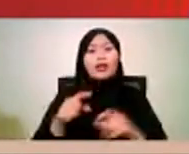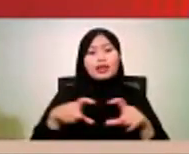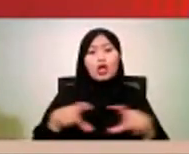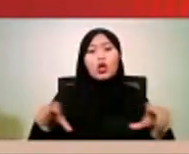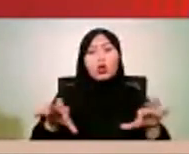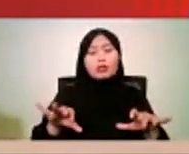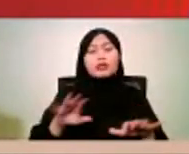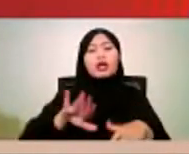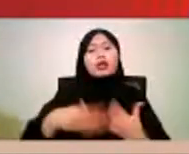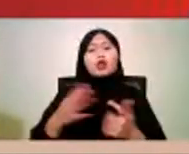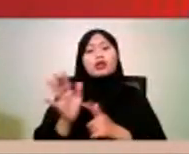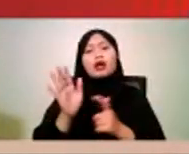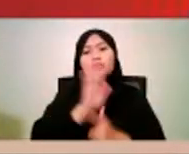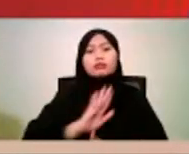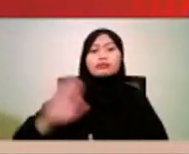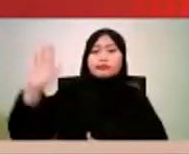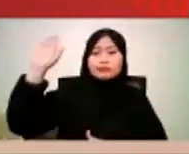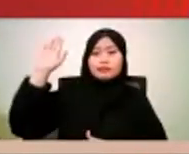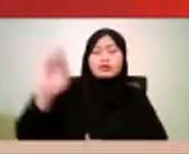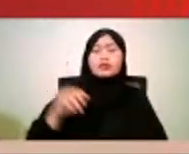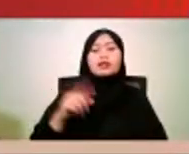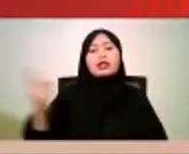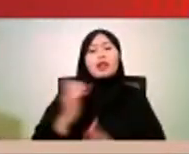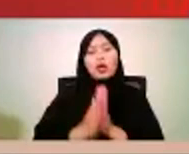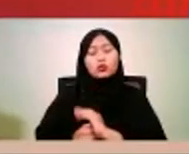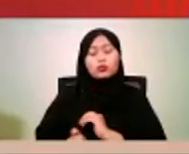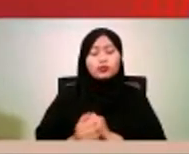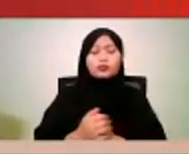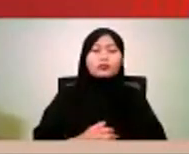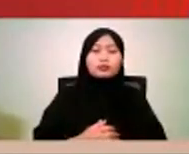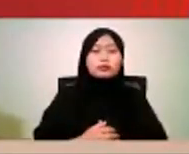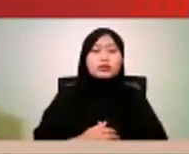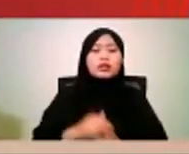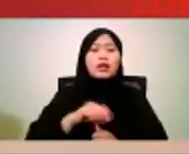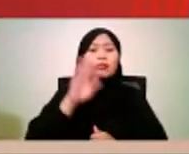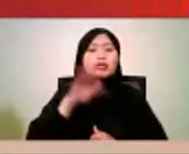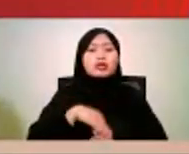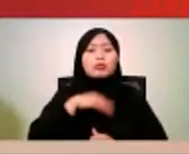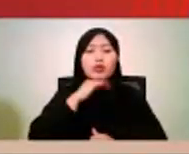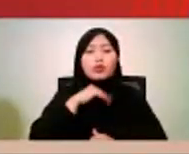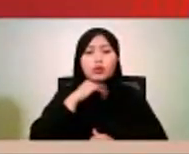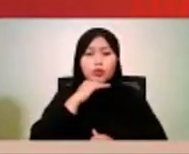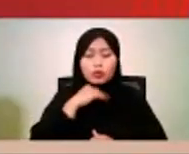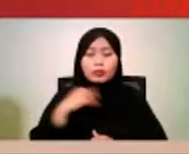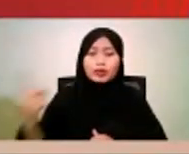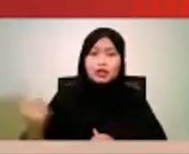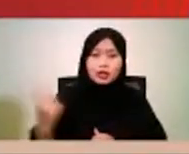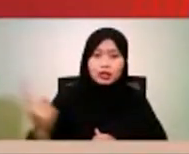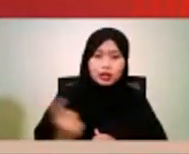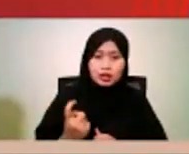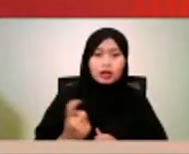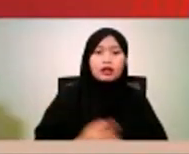chat maupun Raihan untuk bertanya secara live sementara kita menunggu Bapak Ibu yang untuk menyampaikan pertanyaan